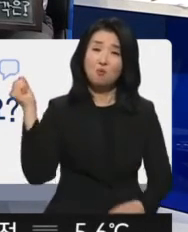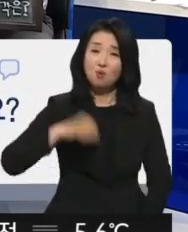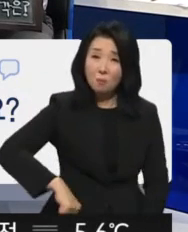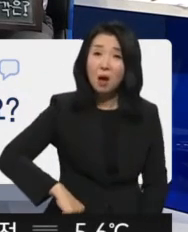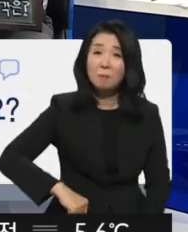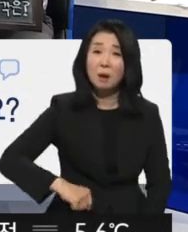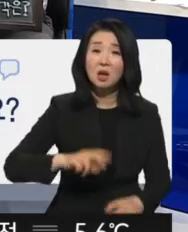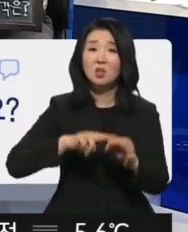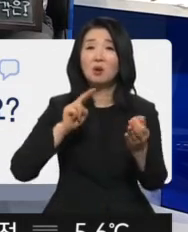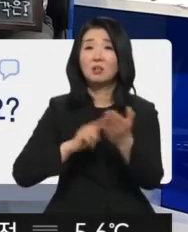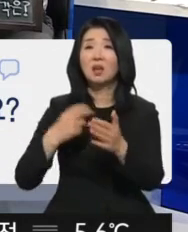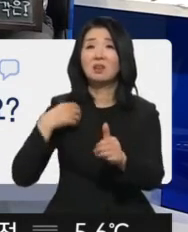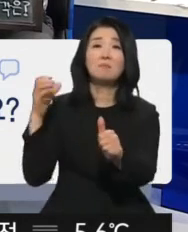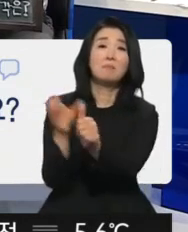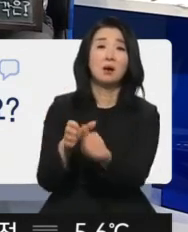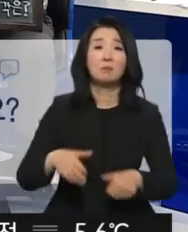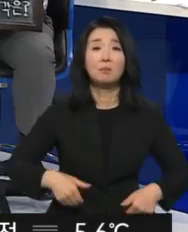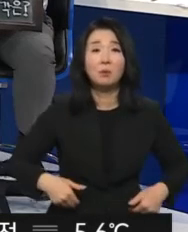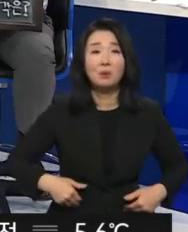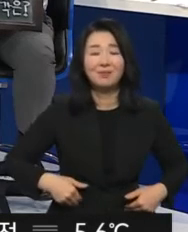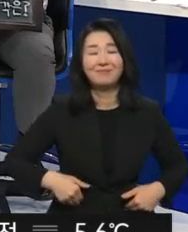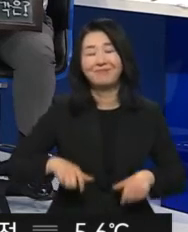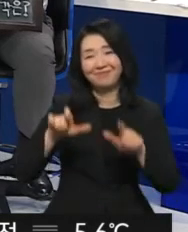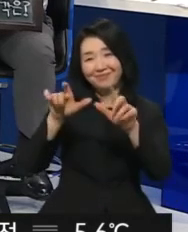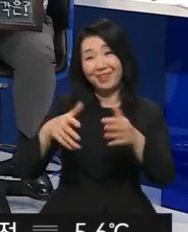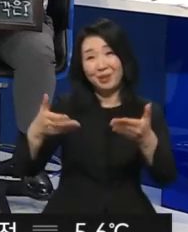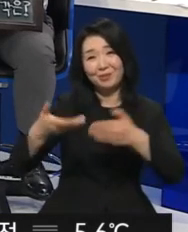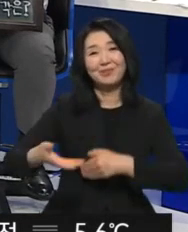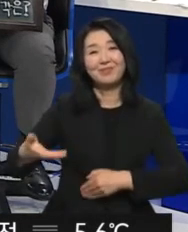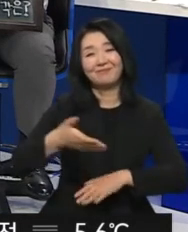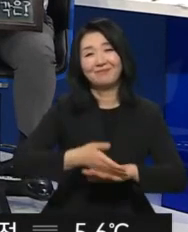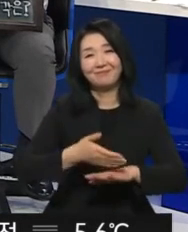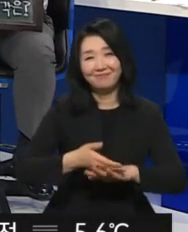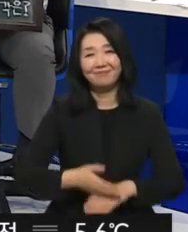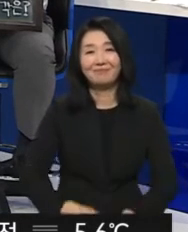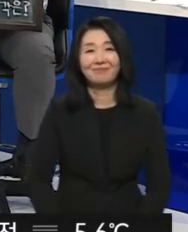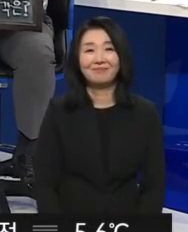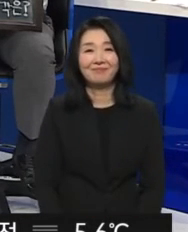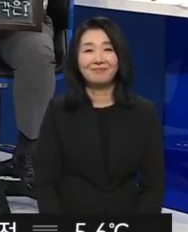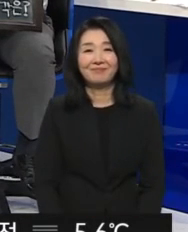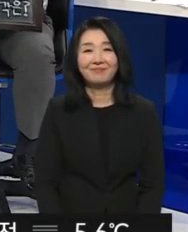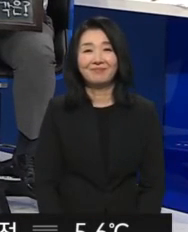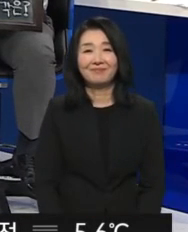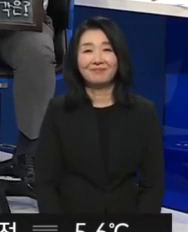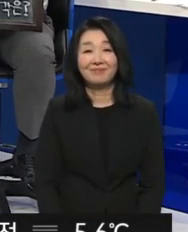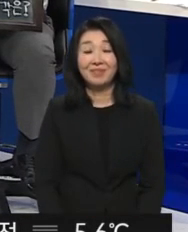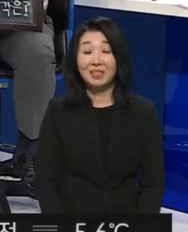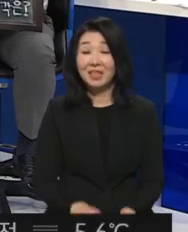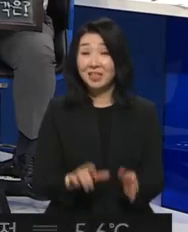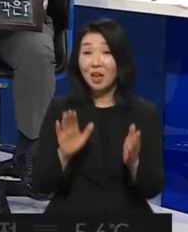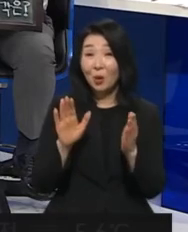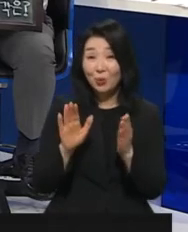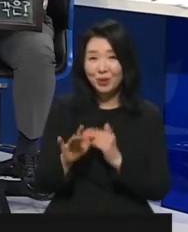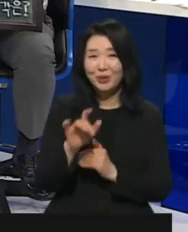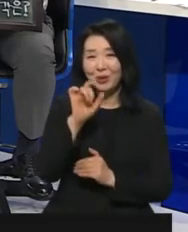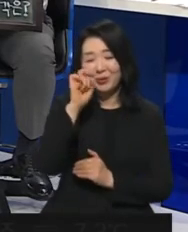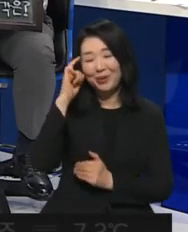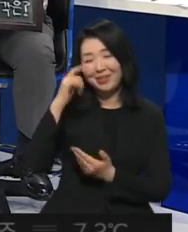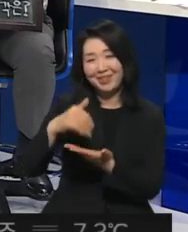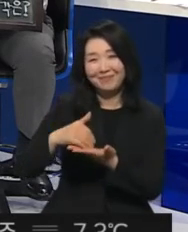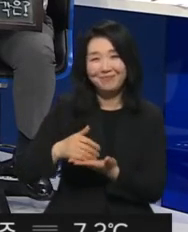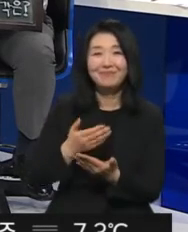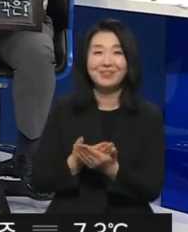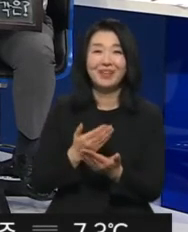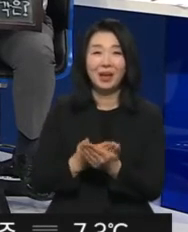책임을 물어야겠습니다라고 하셨습니다. 댓글 적어주신 정의원분들 모두 모두 고맙습니다. 네, 이 시간 이후로도 좋은 의견 많이